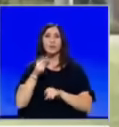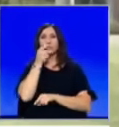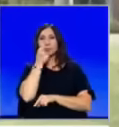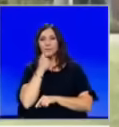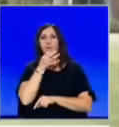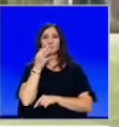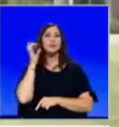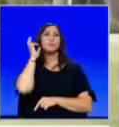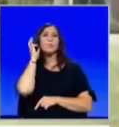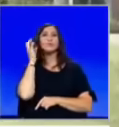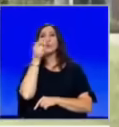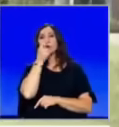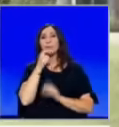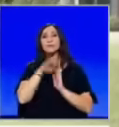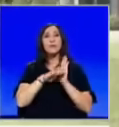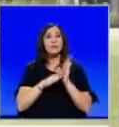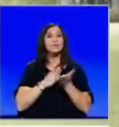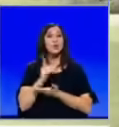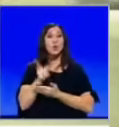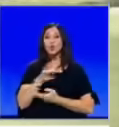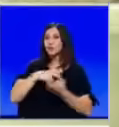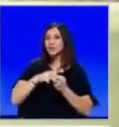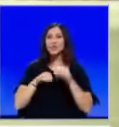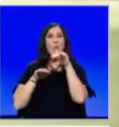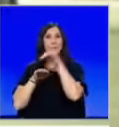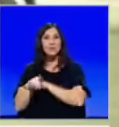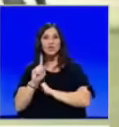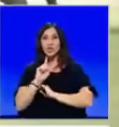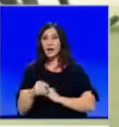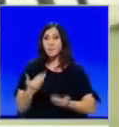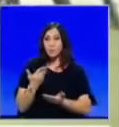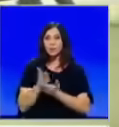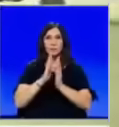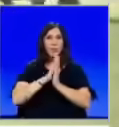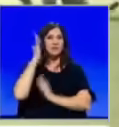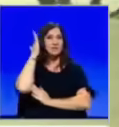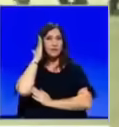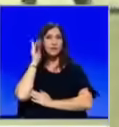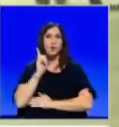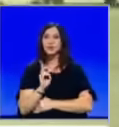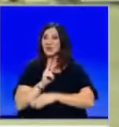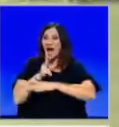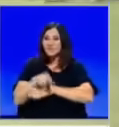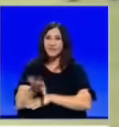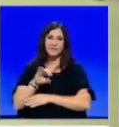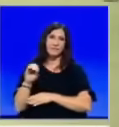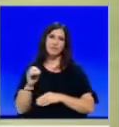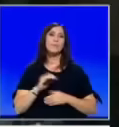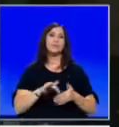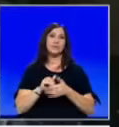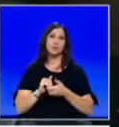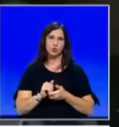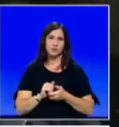на дъблинския регламент, според който търсещите убежище трябва да подадат молба в страната, в която са влезли в Европейския